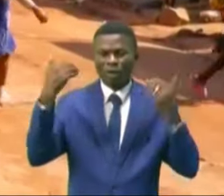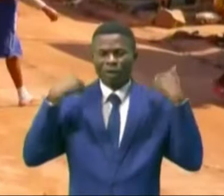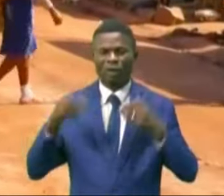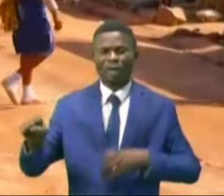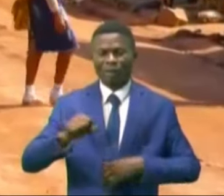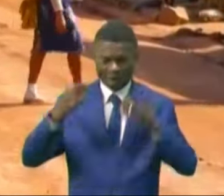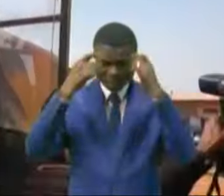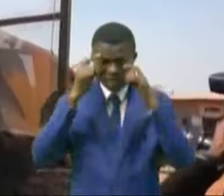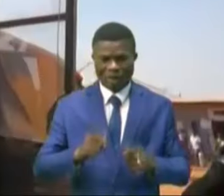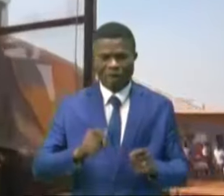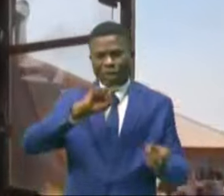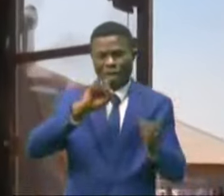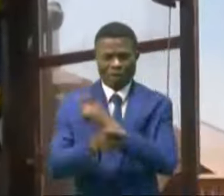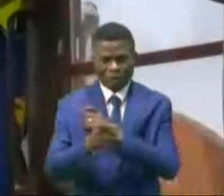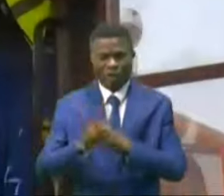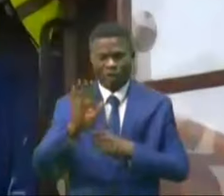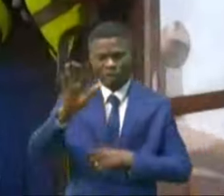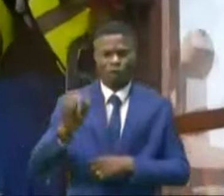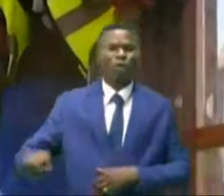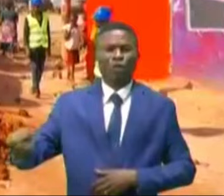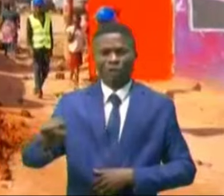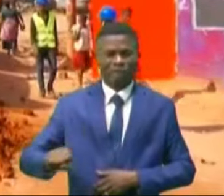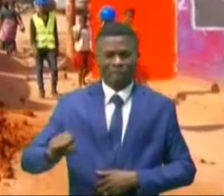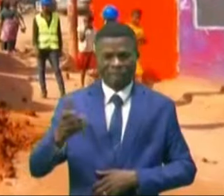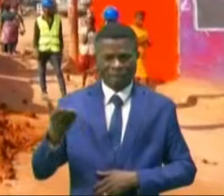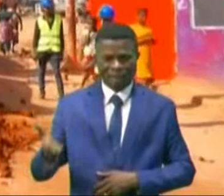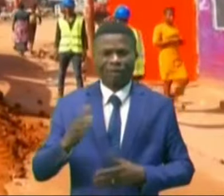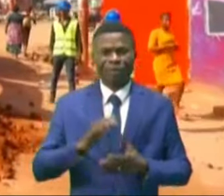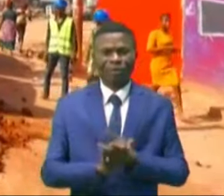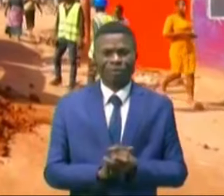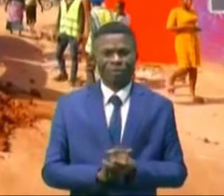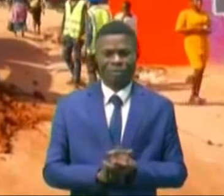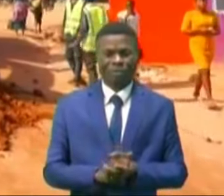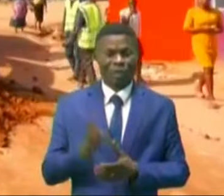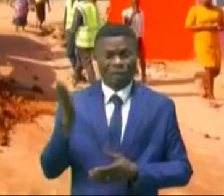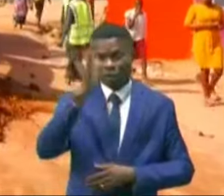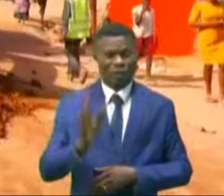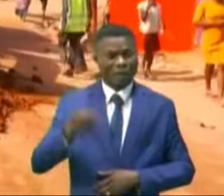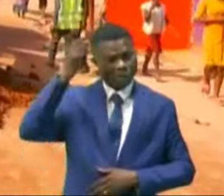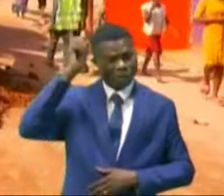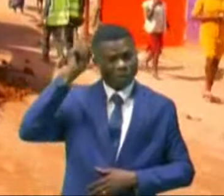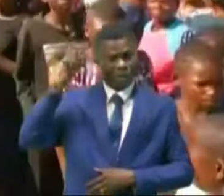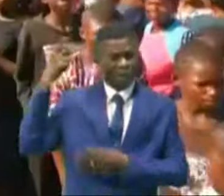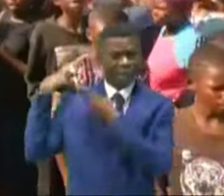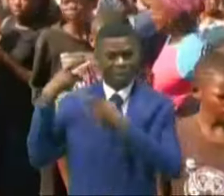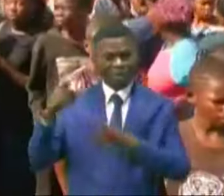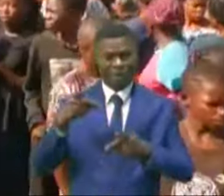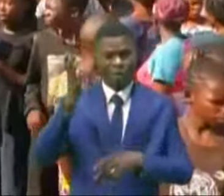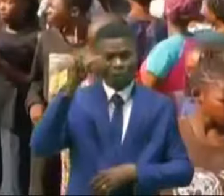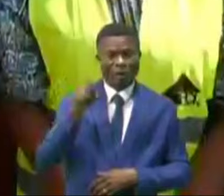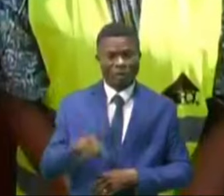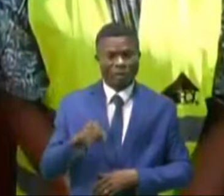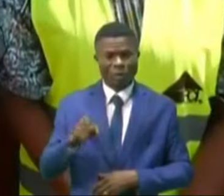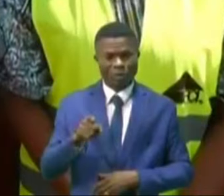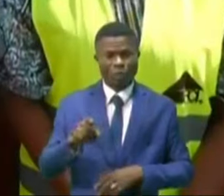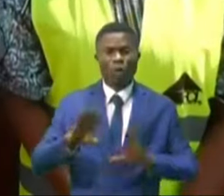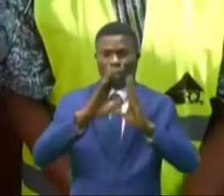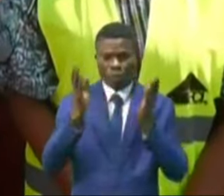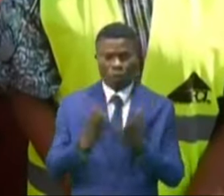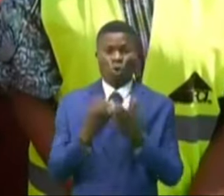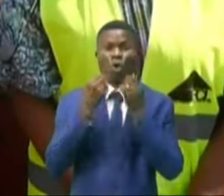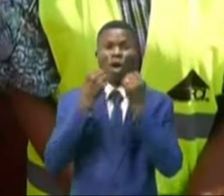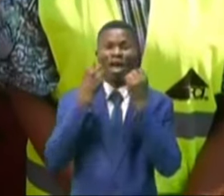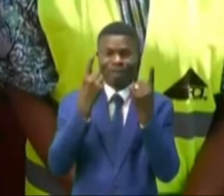déterminée à changer l'image de son entité. C'est déjà jamais vu depuis l'existence de ces villages, tous